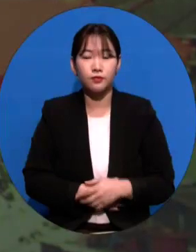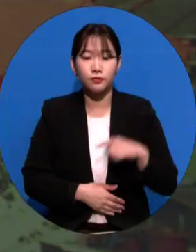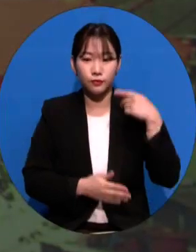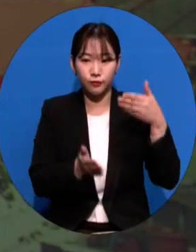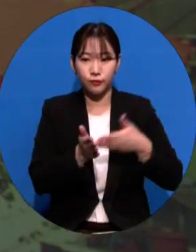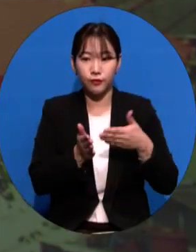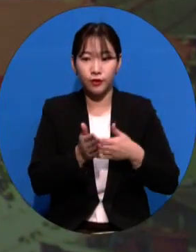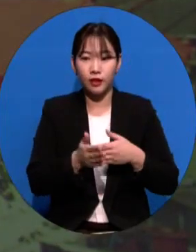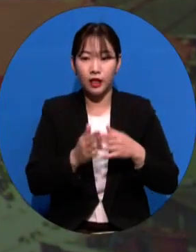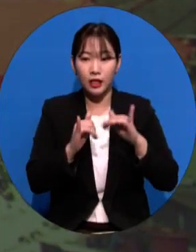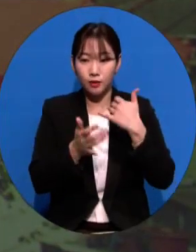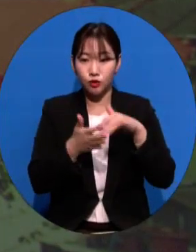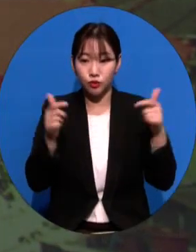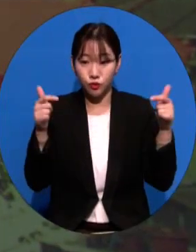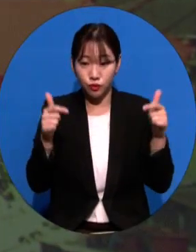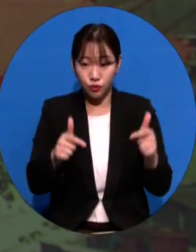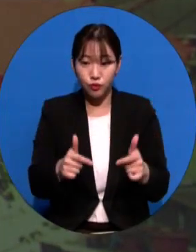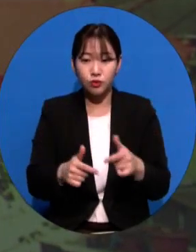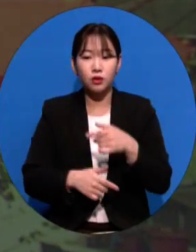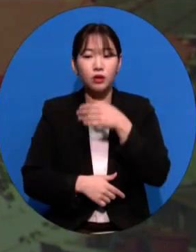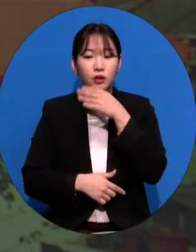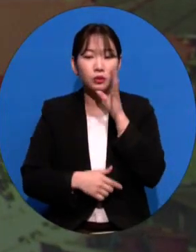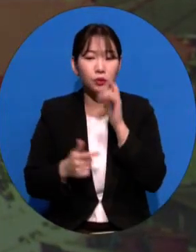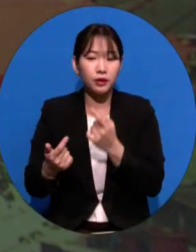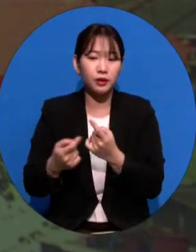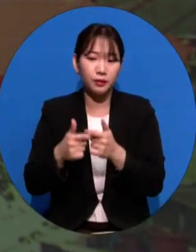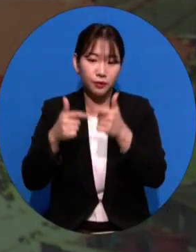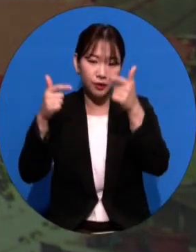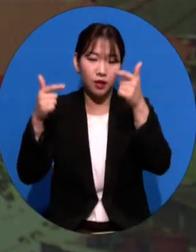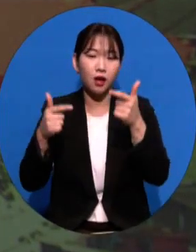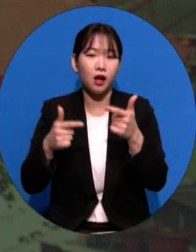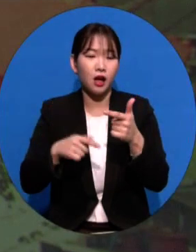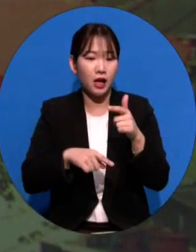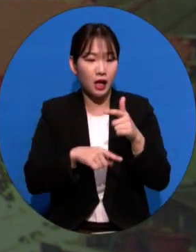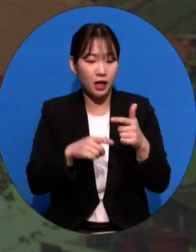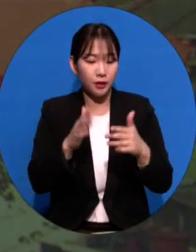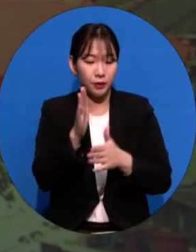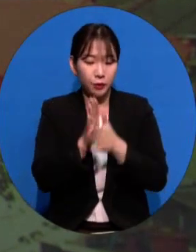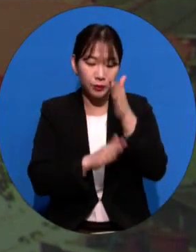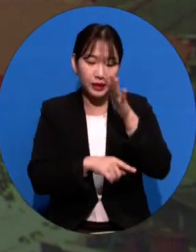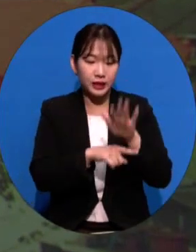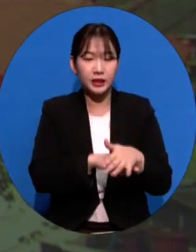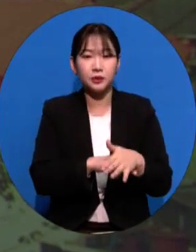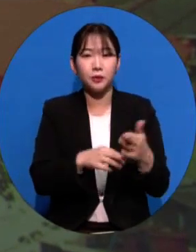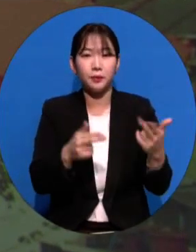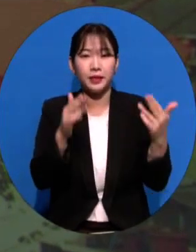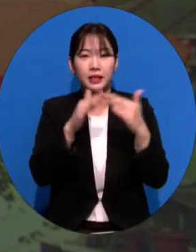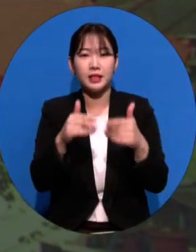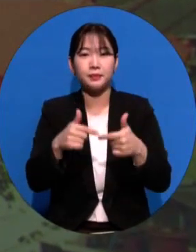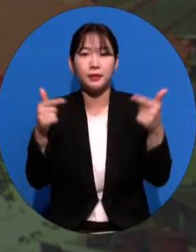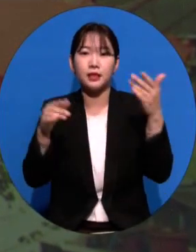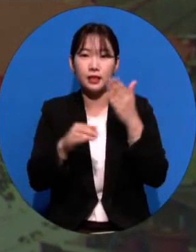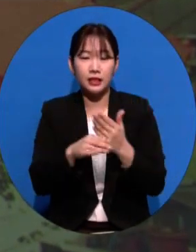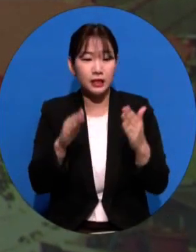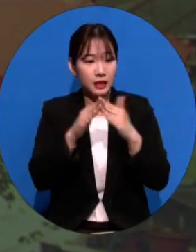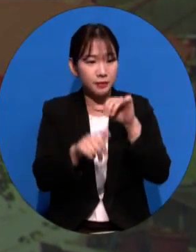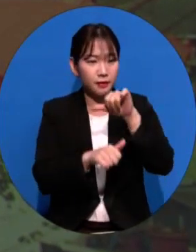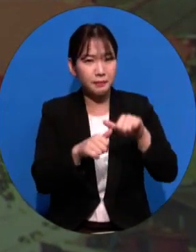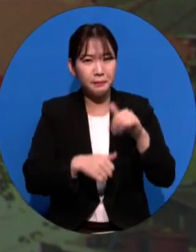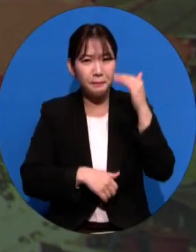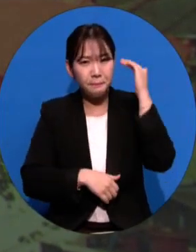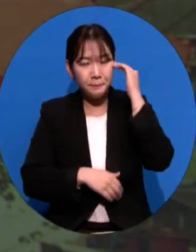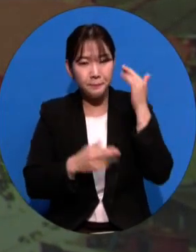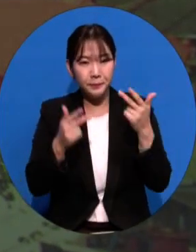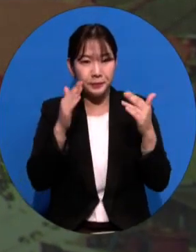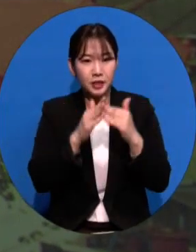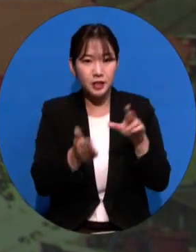다음 했습니다 인구 감소와 노령화로 농어촌 물론 도시에도 빈집이 하루가 다르게 늘고 있습니다 주거 환경을 해치는 빈집